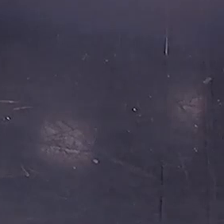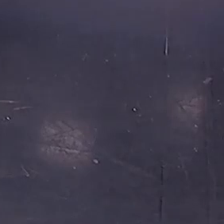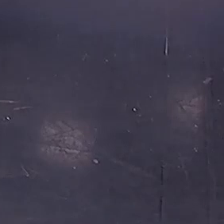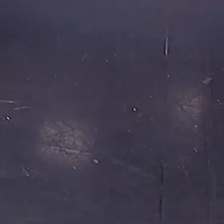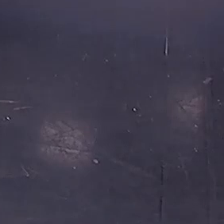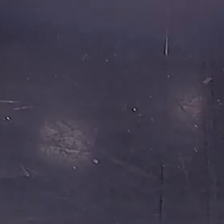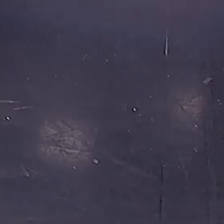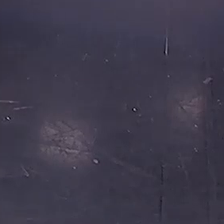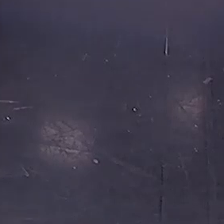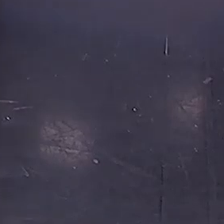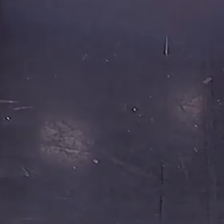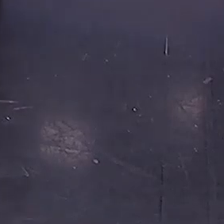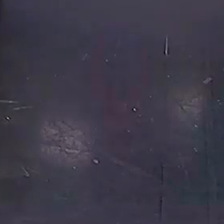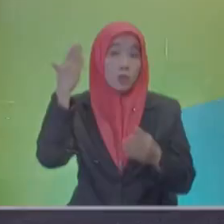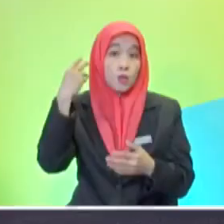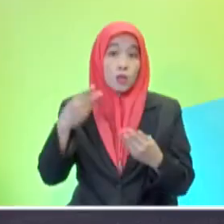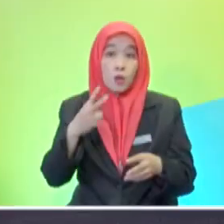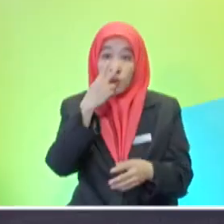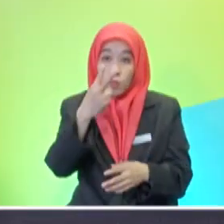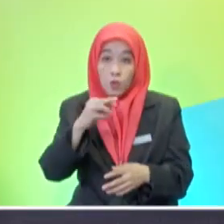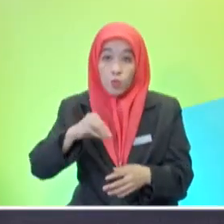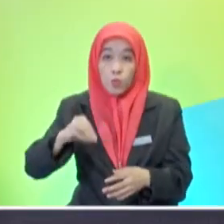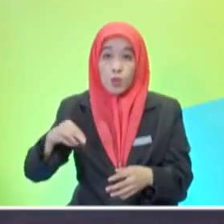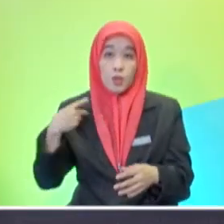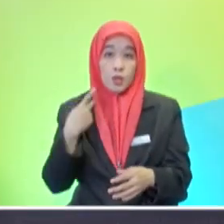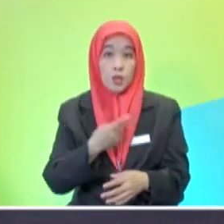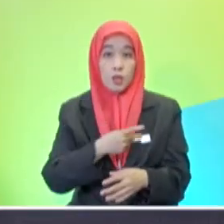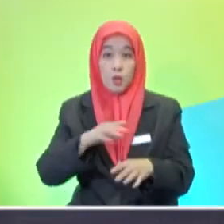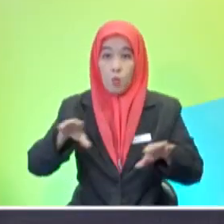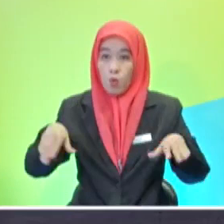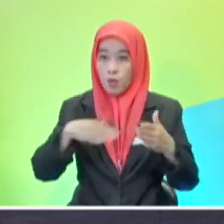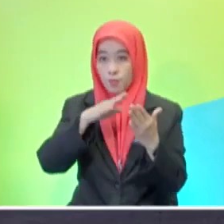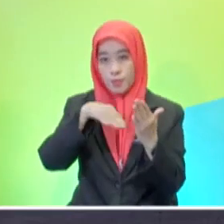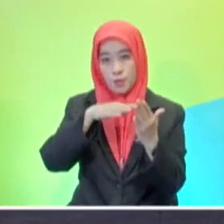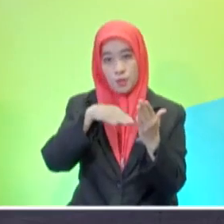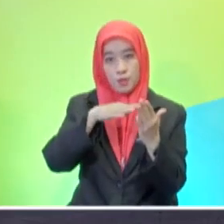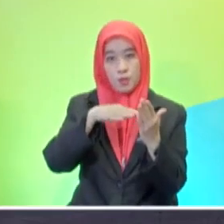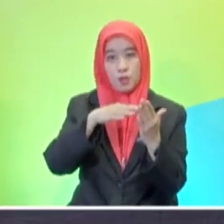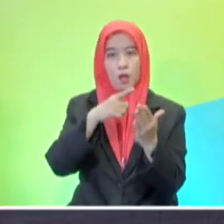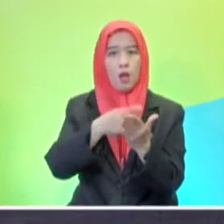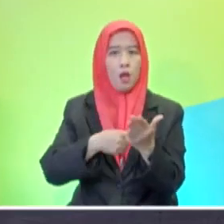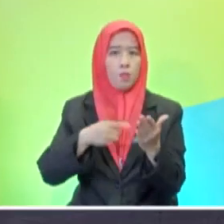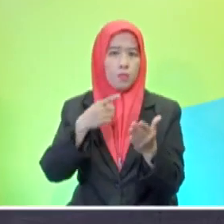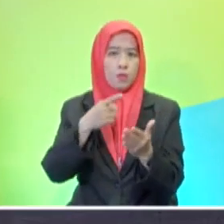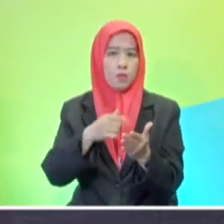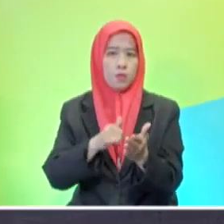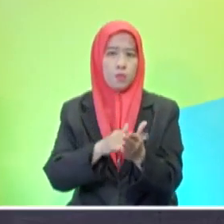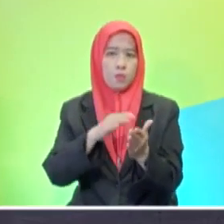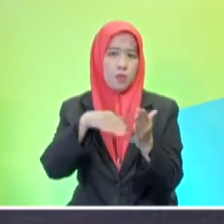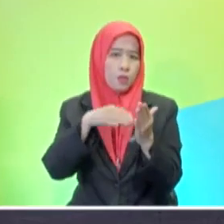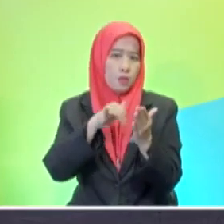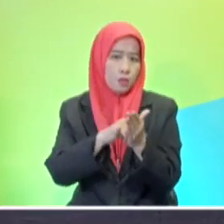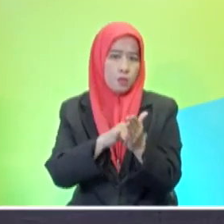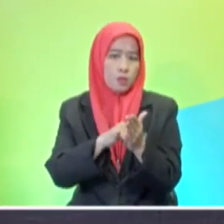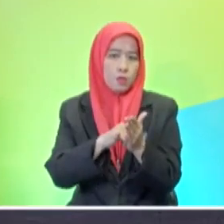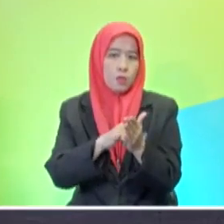Baiklah cikgu, kita telah saksikan murid-murid kita melakukan penyiasatan ya cikgu. Apakah itu penyiasatan tersebut? Okey, baik.